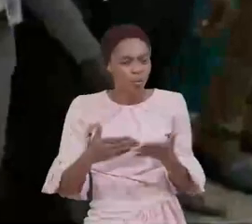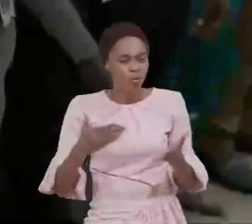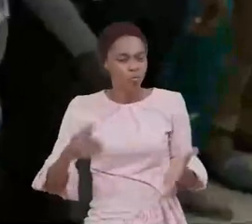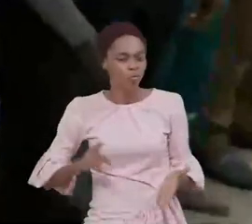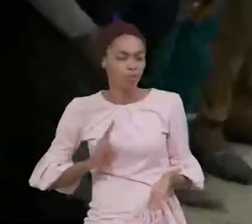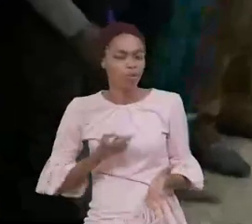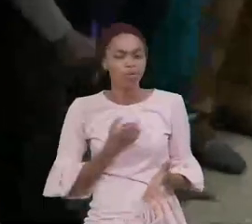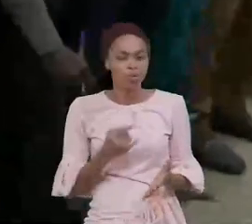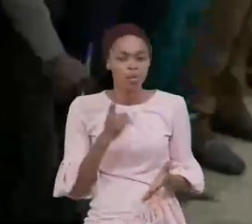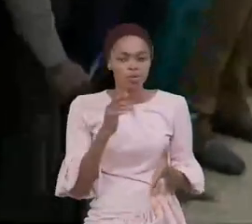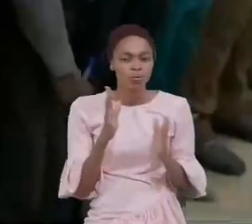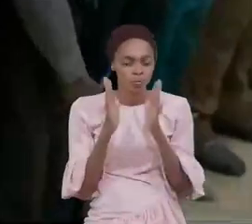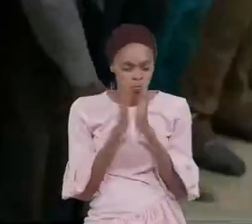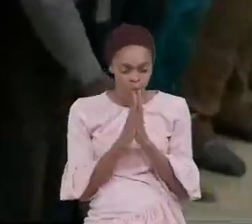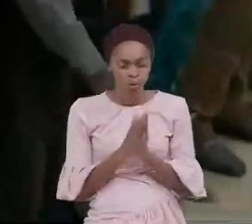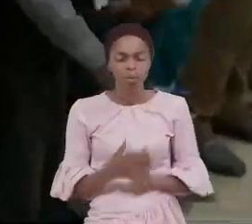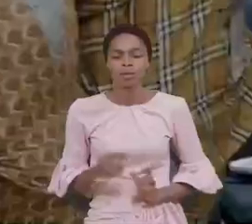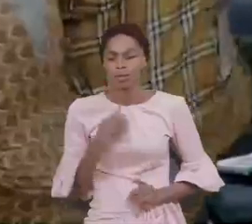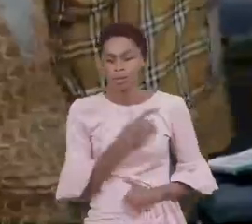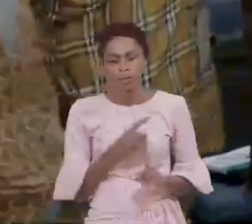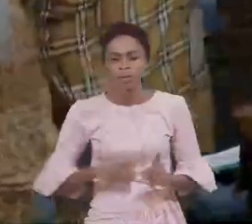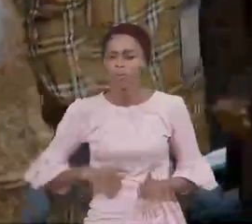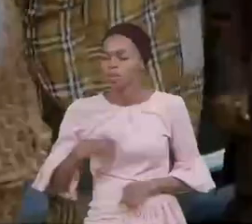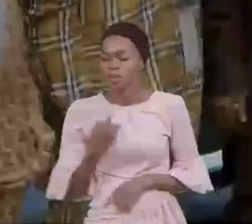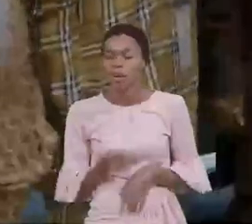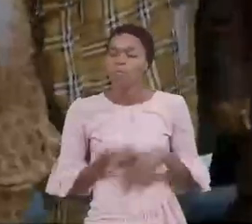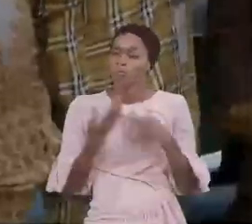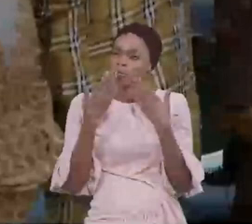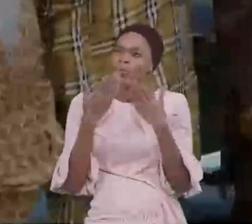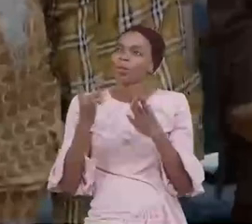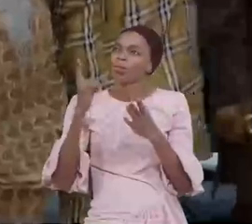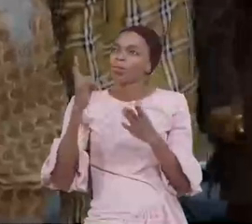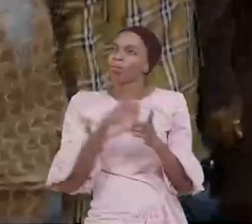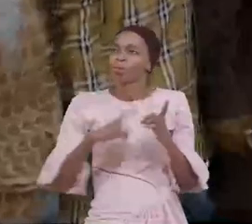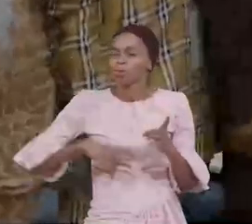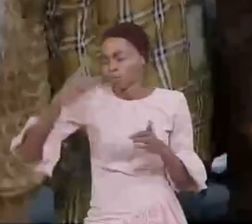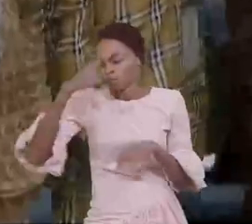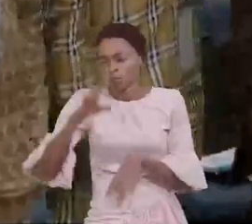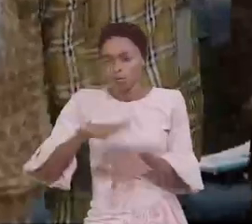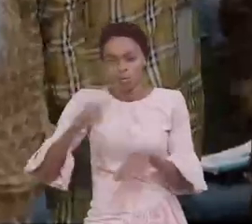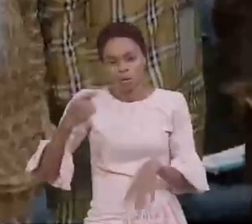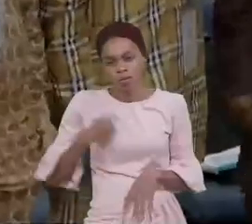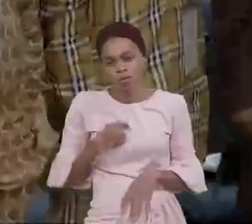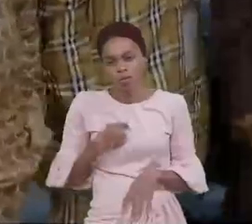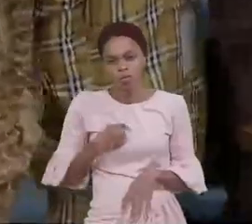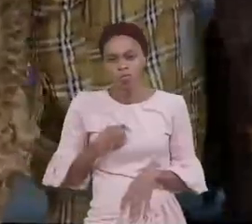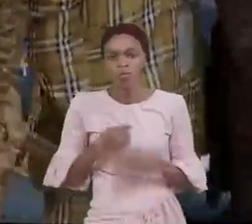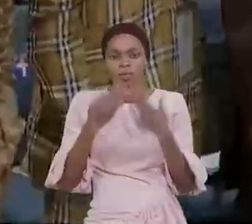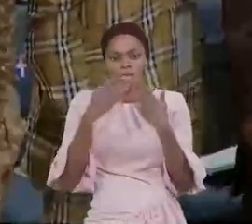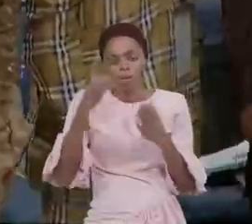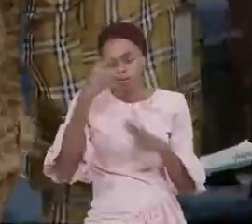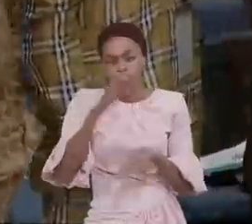devant nous, l'œuvre devant nous. Ouvrez la bouche et parlez au Seigneur. Rendez grâce au Seigneur de vous avoir appelé. Il vous a